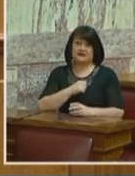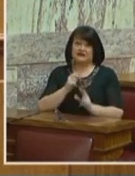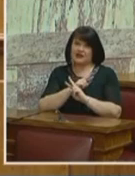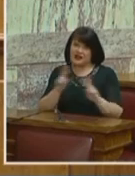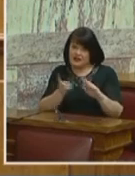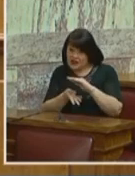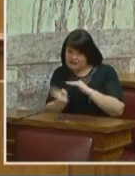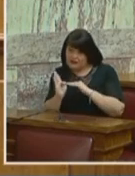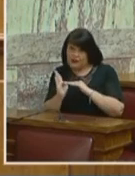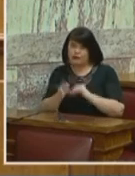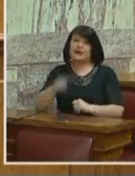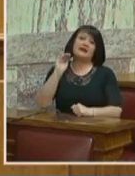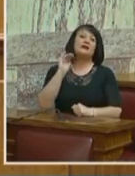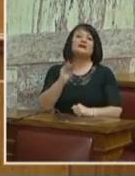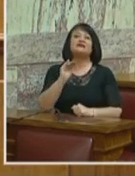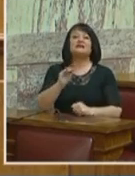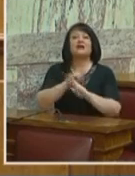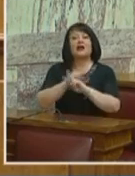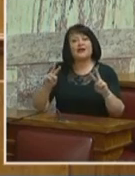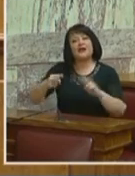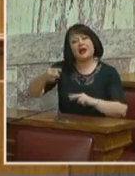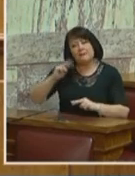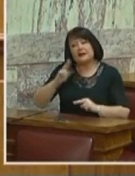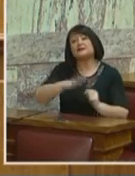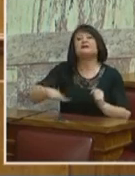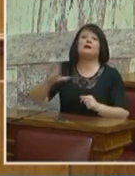εξόδους, ας ζητήσει την καθαρή απάντηση των Ελλήνων.